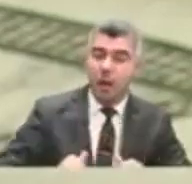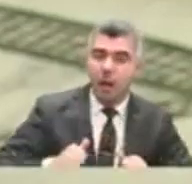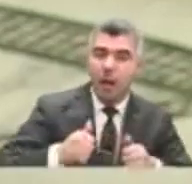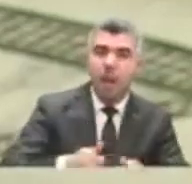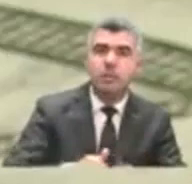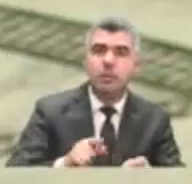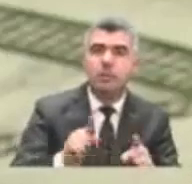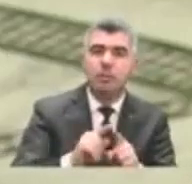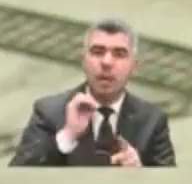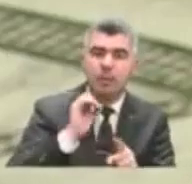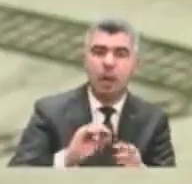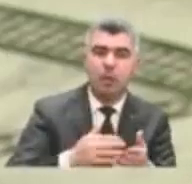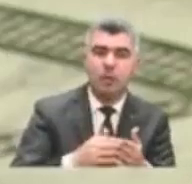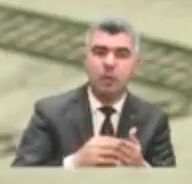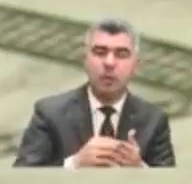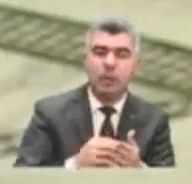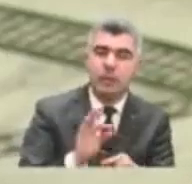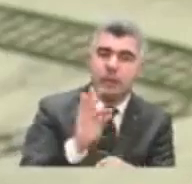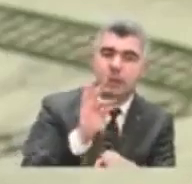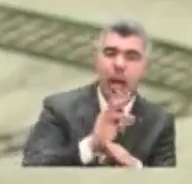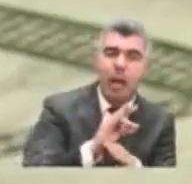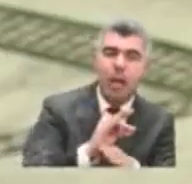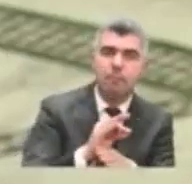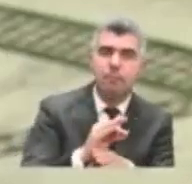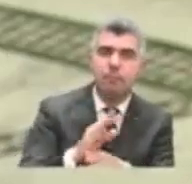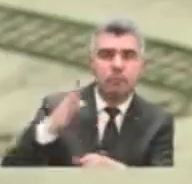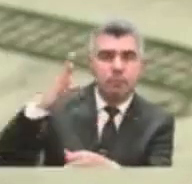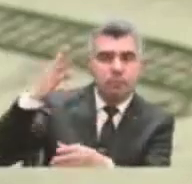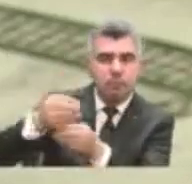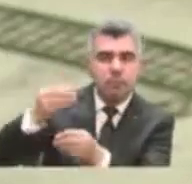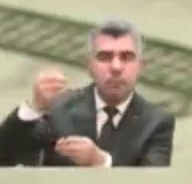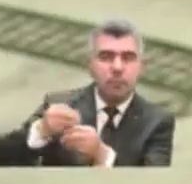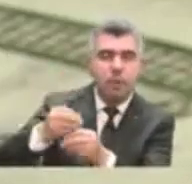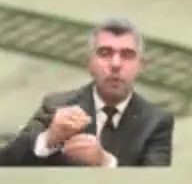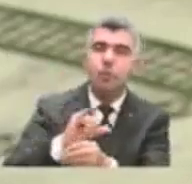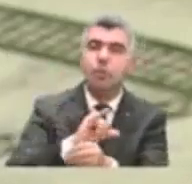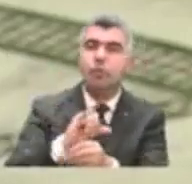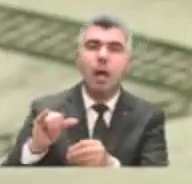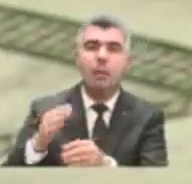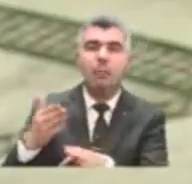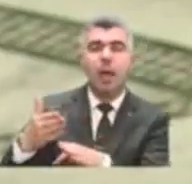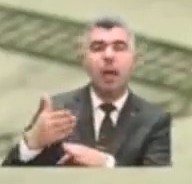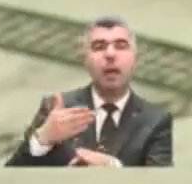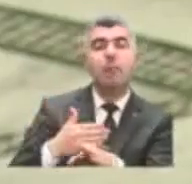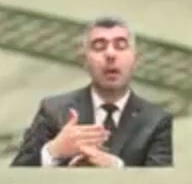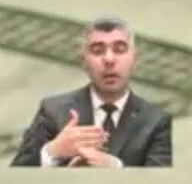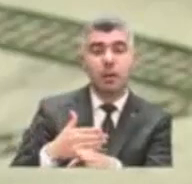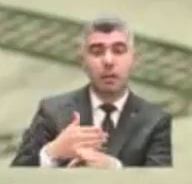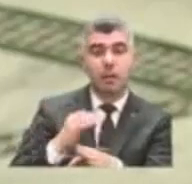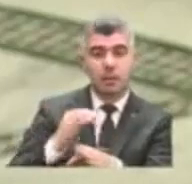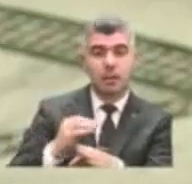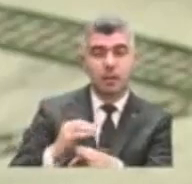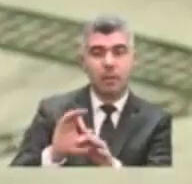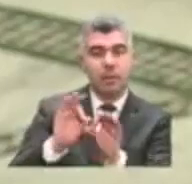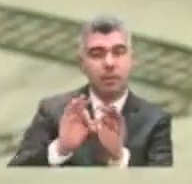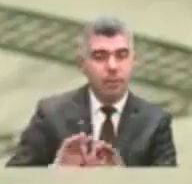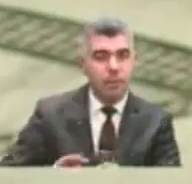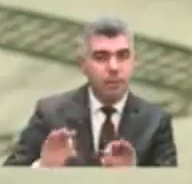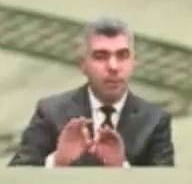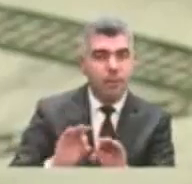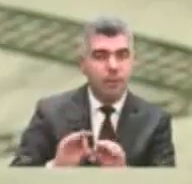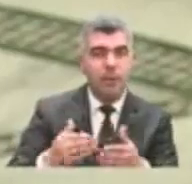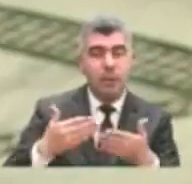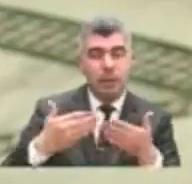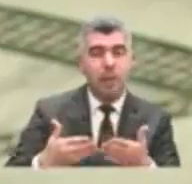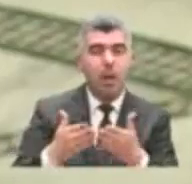بعد كمكمل للتعليم الحضوري اللي ما كانش عندنا في في النظام ديال التعليم العالي تكريس